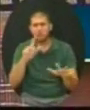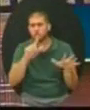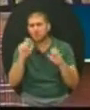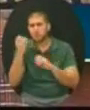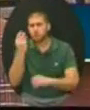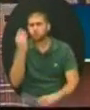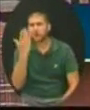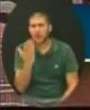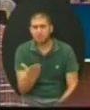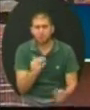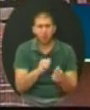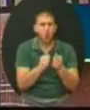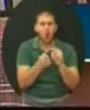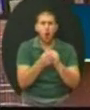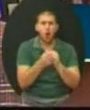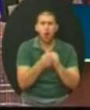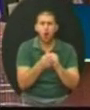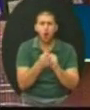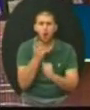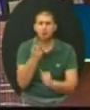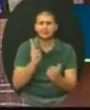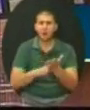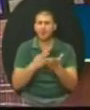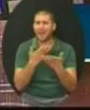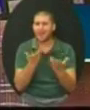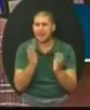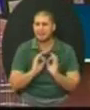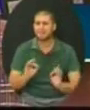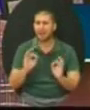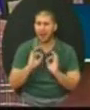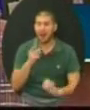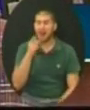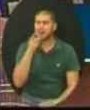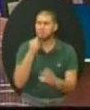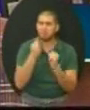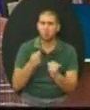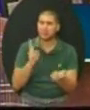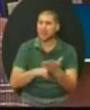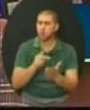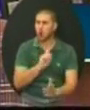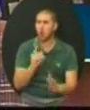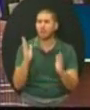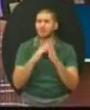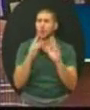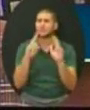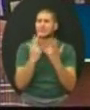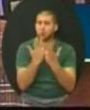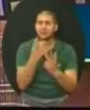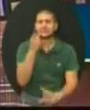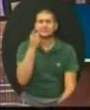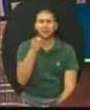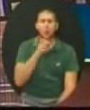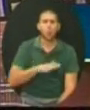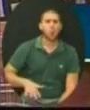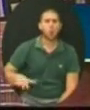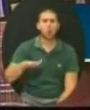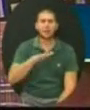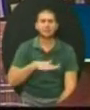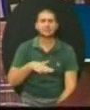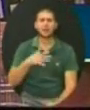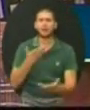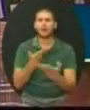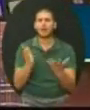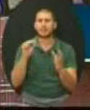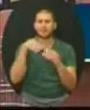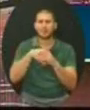ה-700 שקלים, או שהן לא זכאיות לו בכלל, הן בטח לא זכאיות לדיור ציבורי. זאת אוכלוסייה שהיא